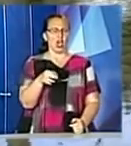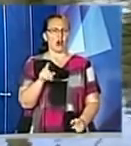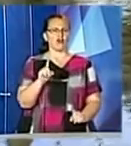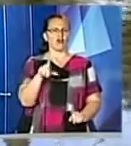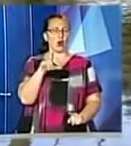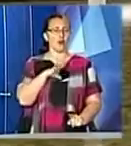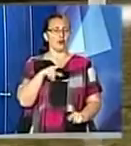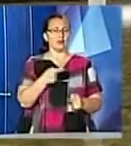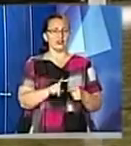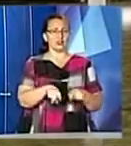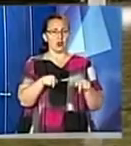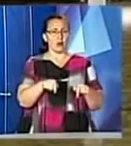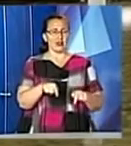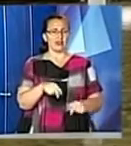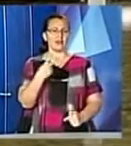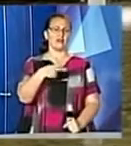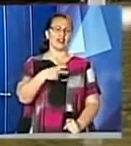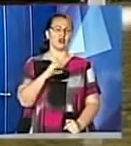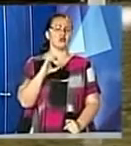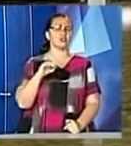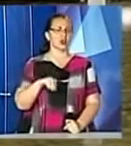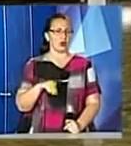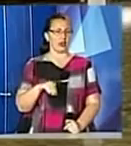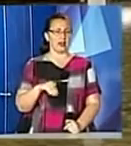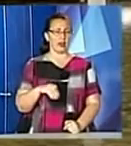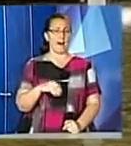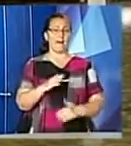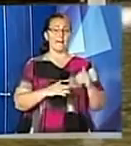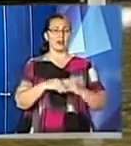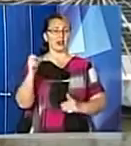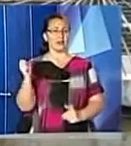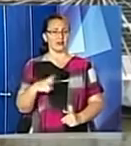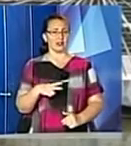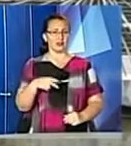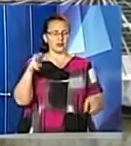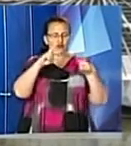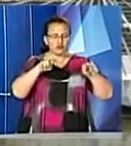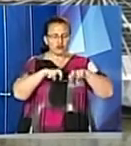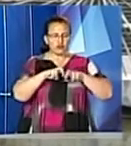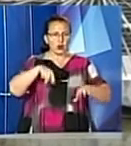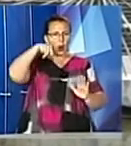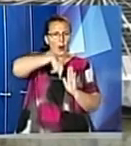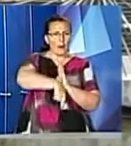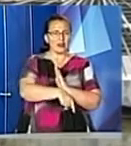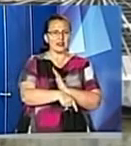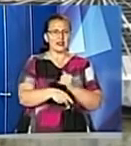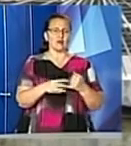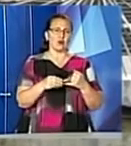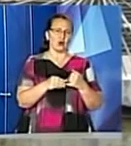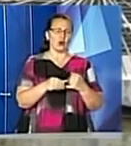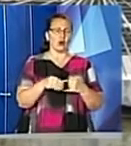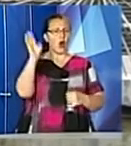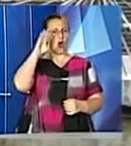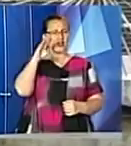місці на початку ХХ століття. Наразі фахівці працюють над дослідженням підземних вод, які будуть набиратися в став. А також